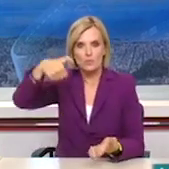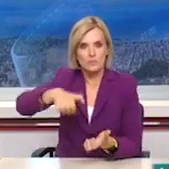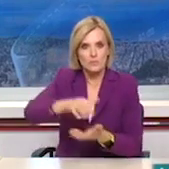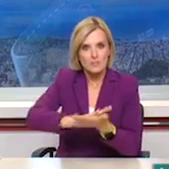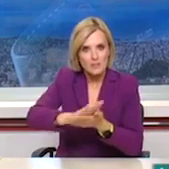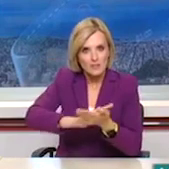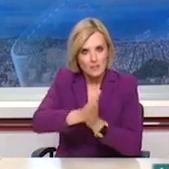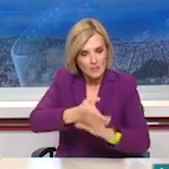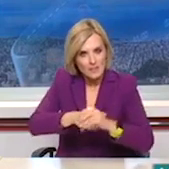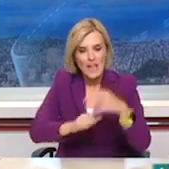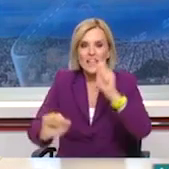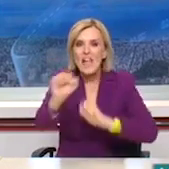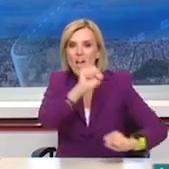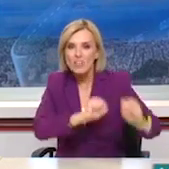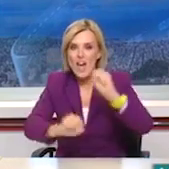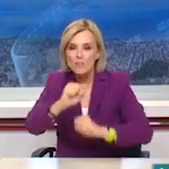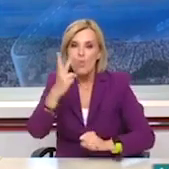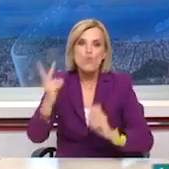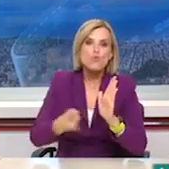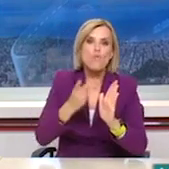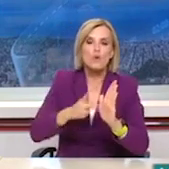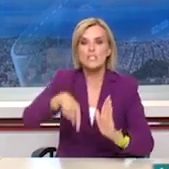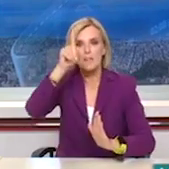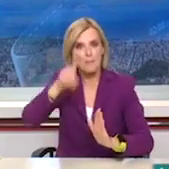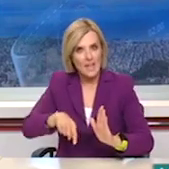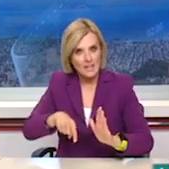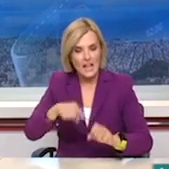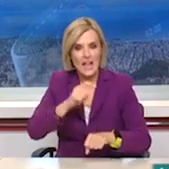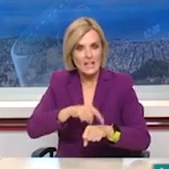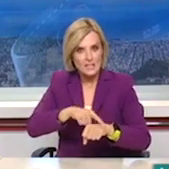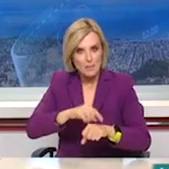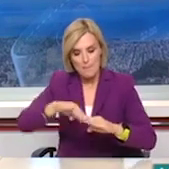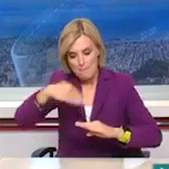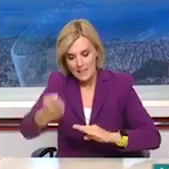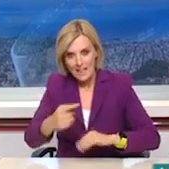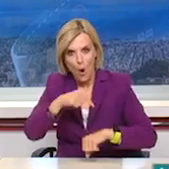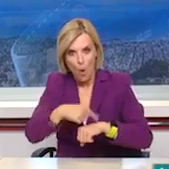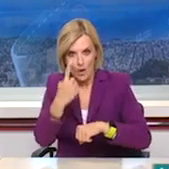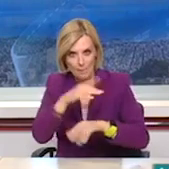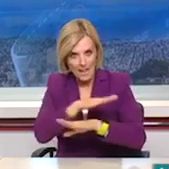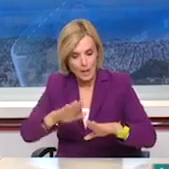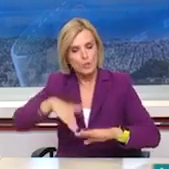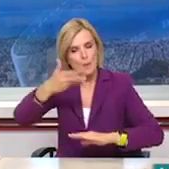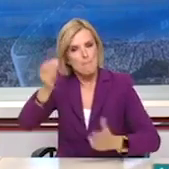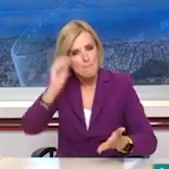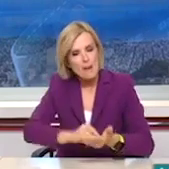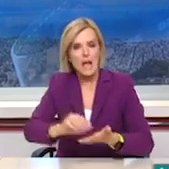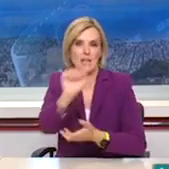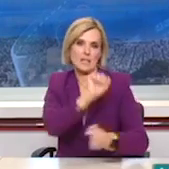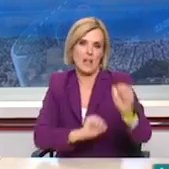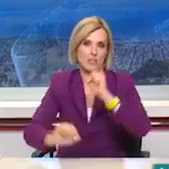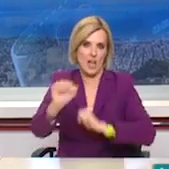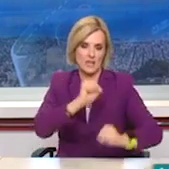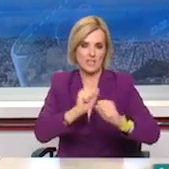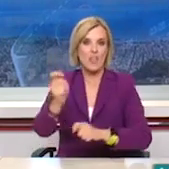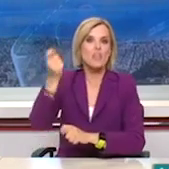προβλέπεται καθαρισμός 2 φορές την ημέρα και κατά τη διάρκεια λειτουργίας του σχολείου και μετά το πέρας αυτού. Προβλέπονται διαλύματα σε διαφορετικές